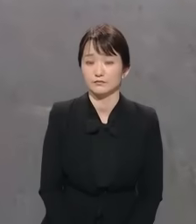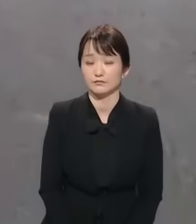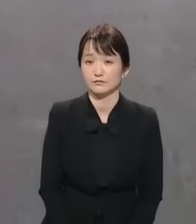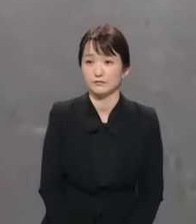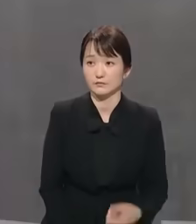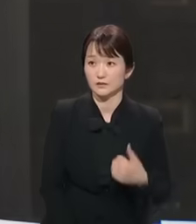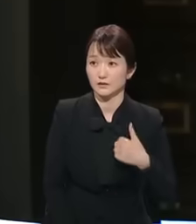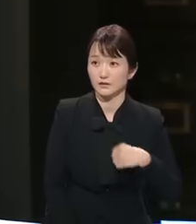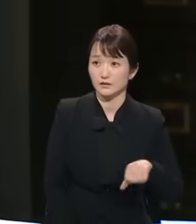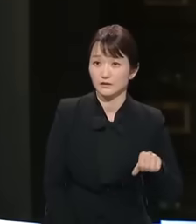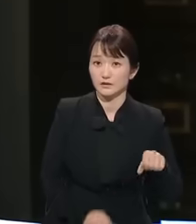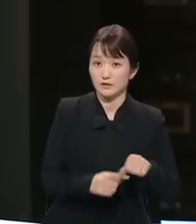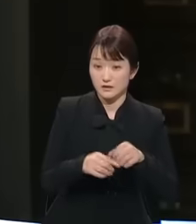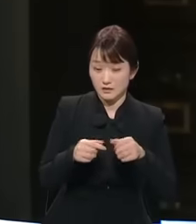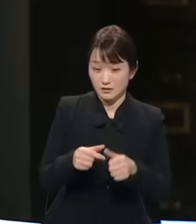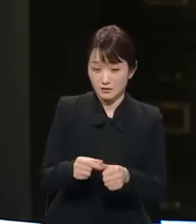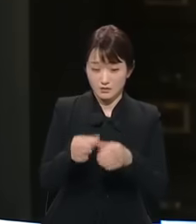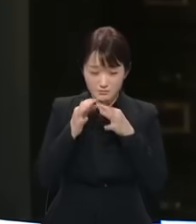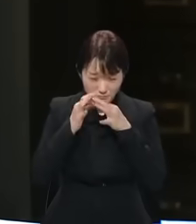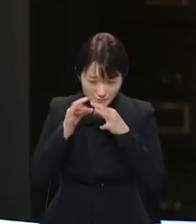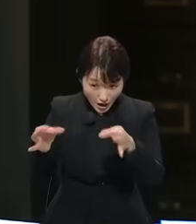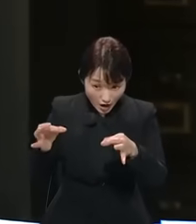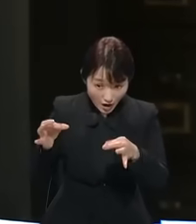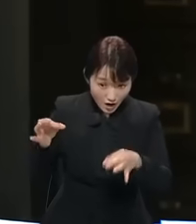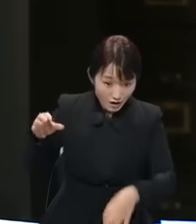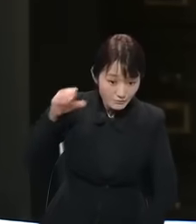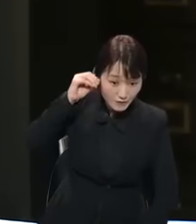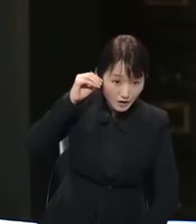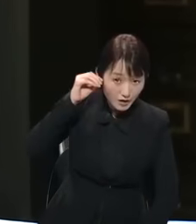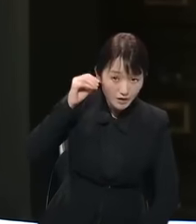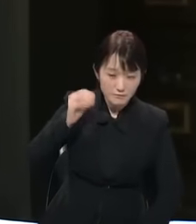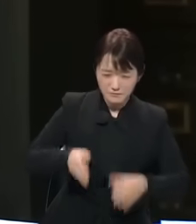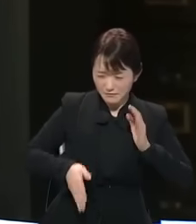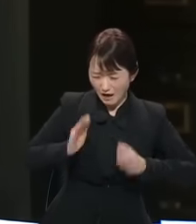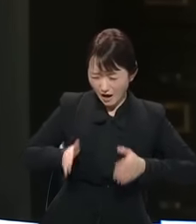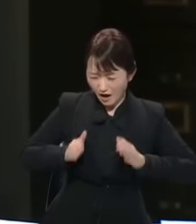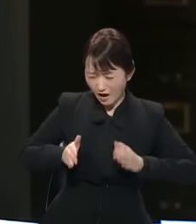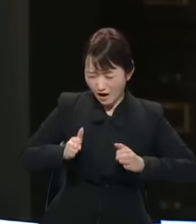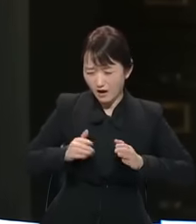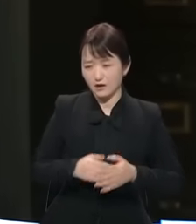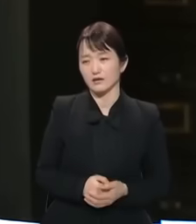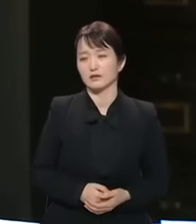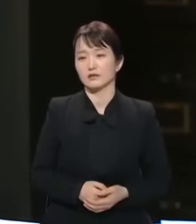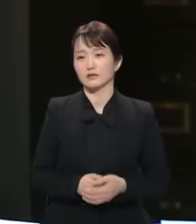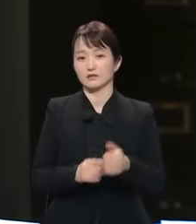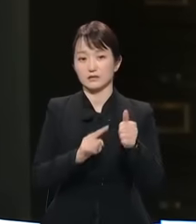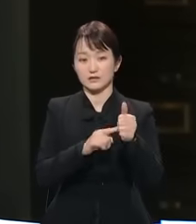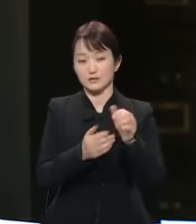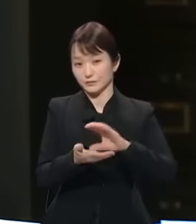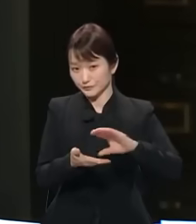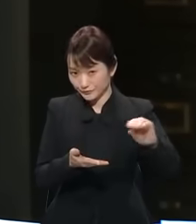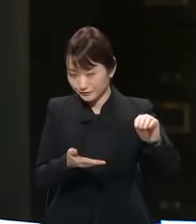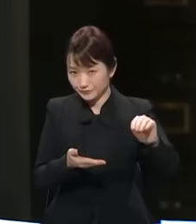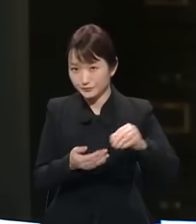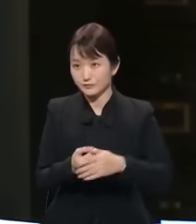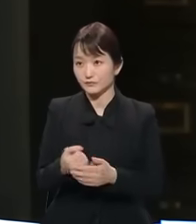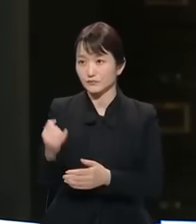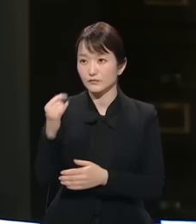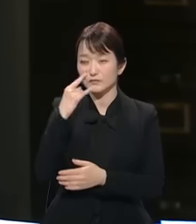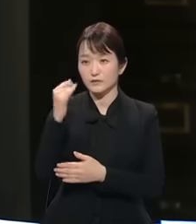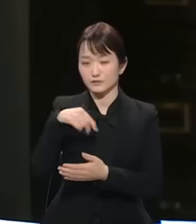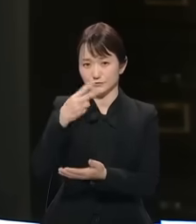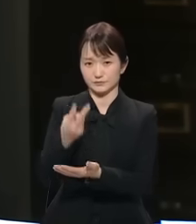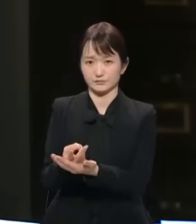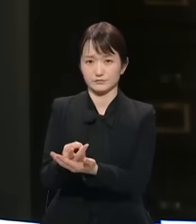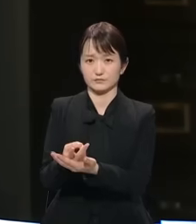아들은 살려주세요라는 어머니의 비명소리를 듣고 곧바로 그 현장으로 달려갔다고 합니다. 가해자는 이미 떠난 상태였고요. 어머니는